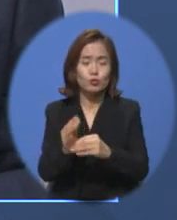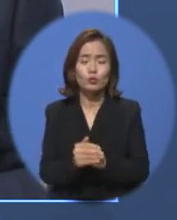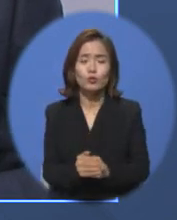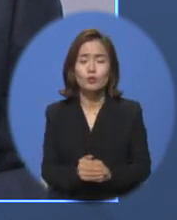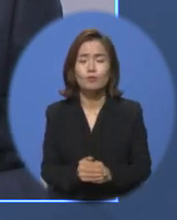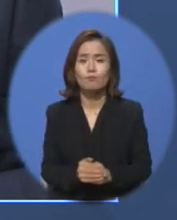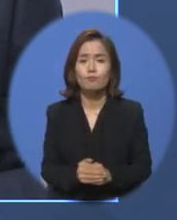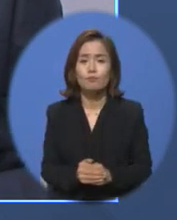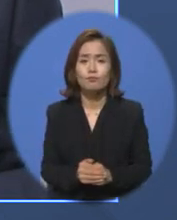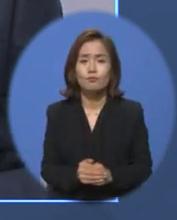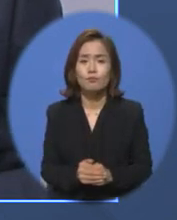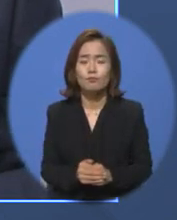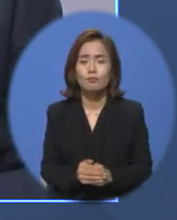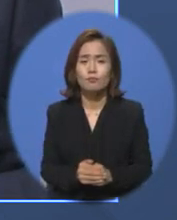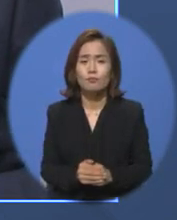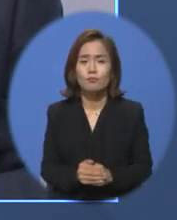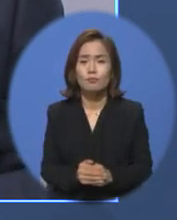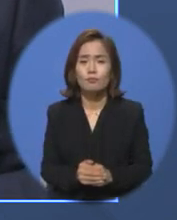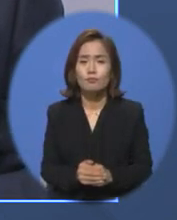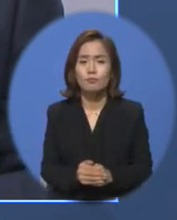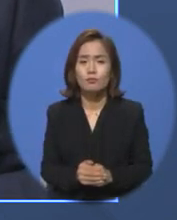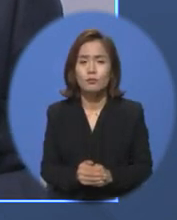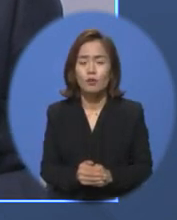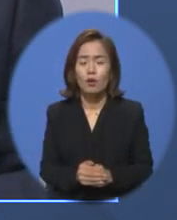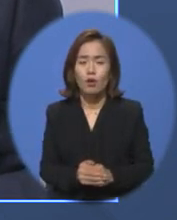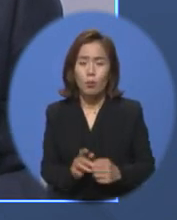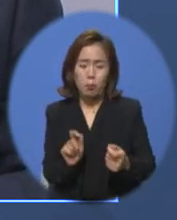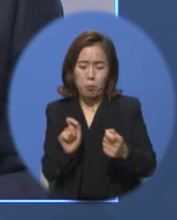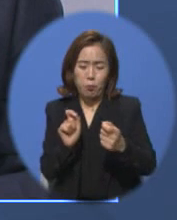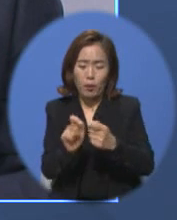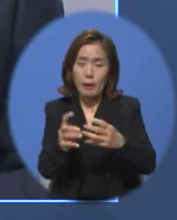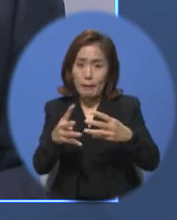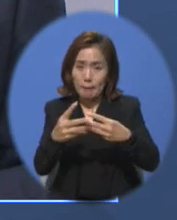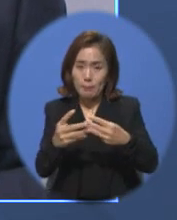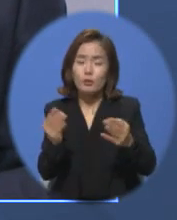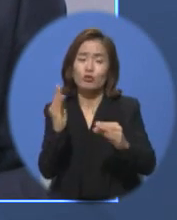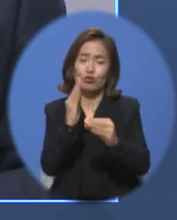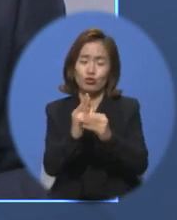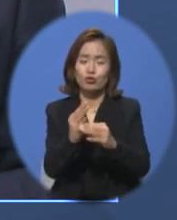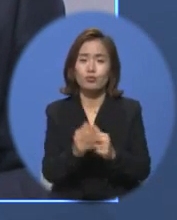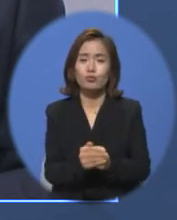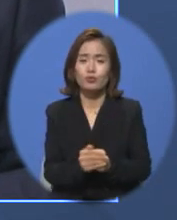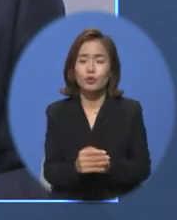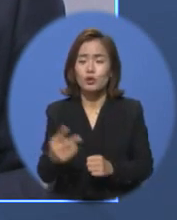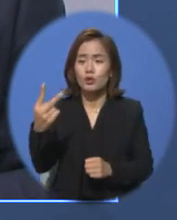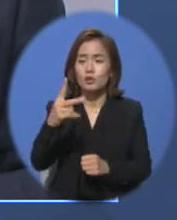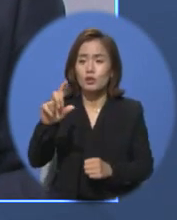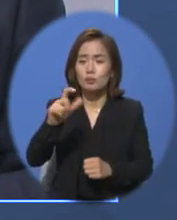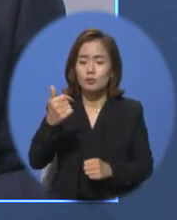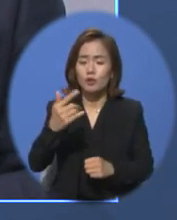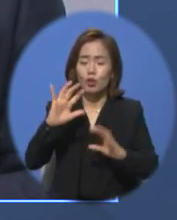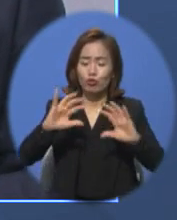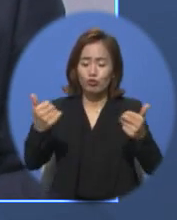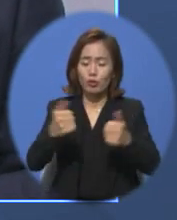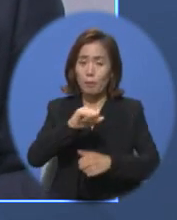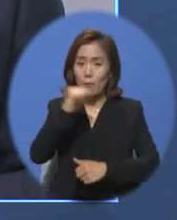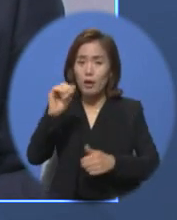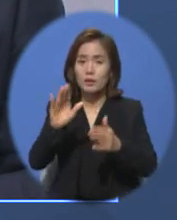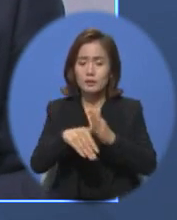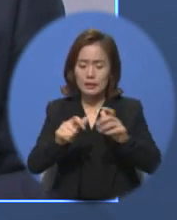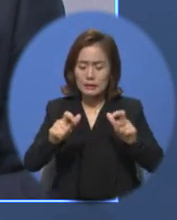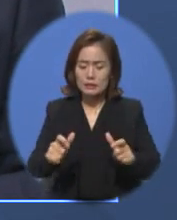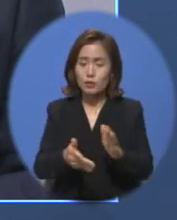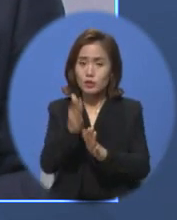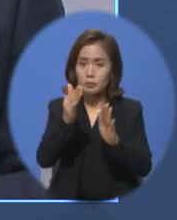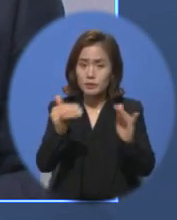진행되어 거의합의에근접한상태입니다. 제가2016년에국회의원이되었을때 ,